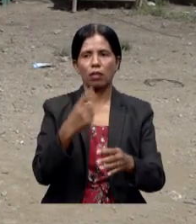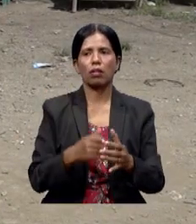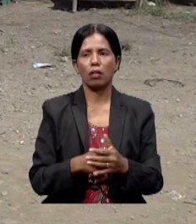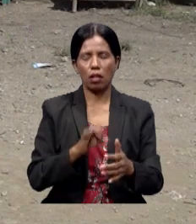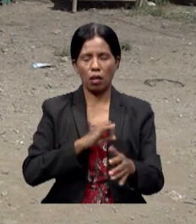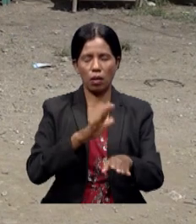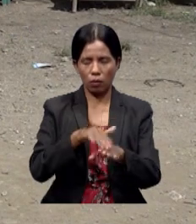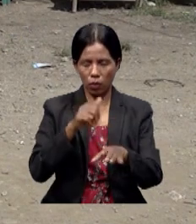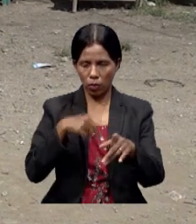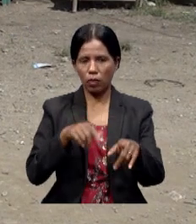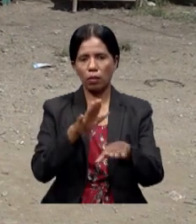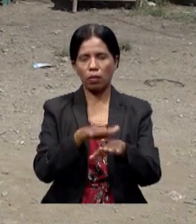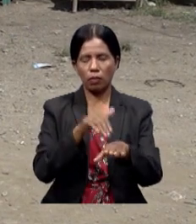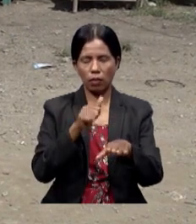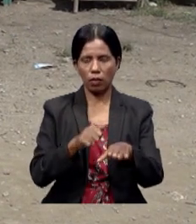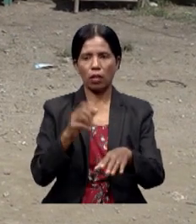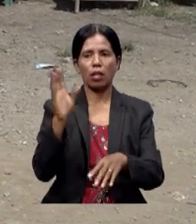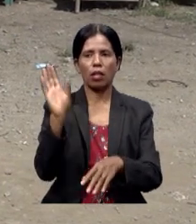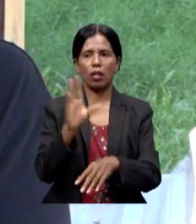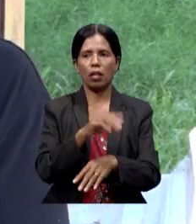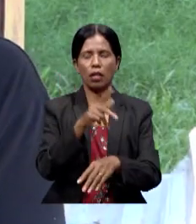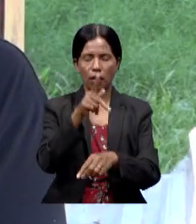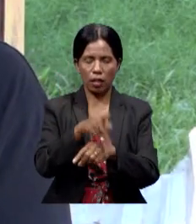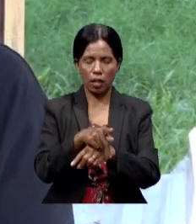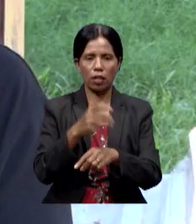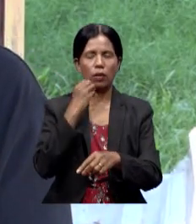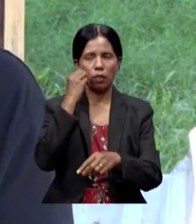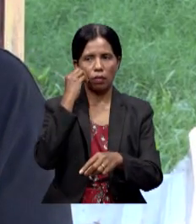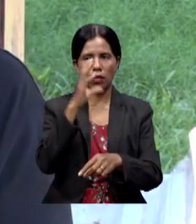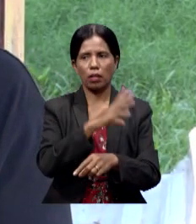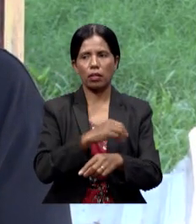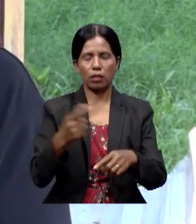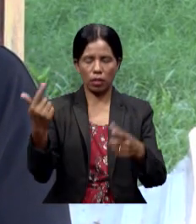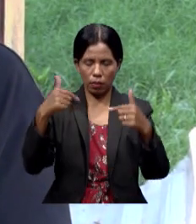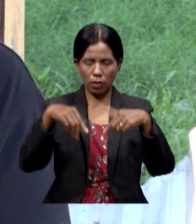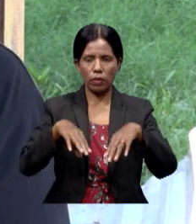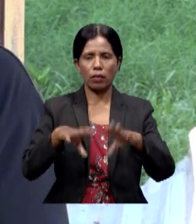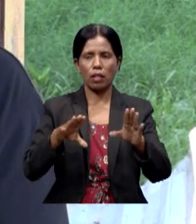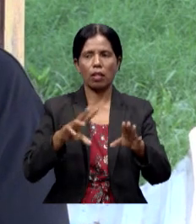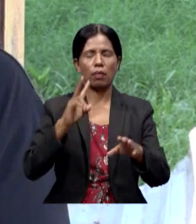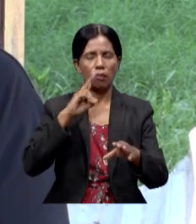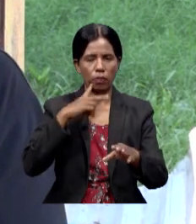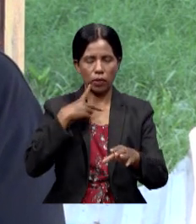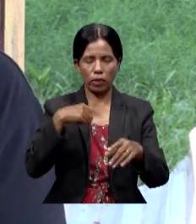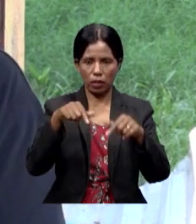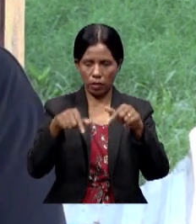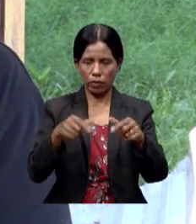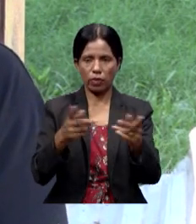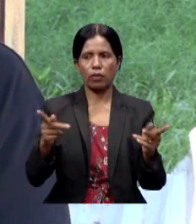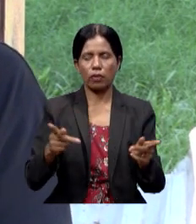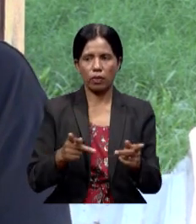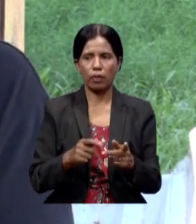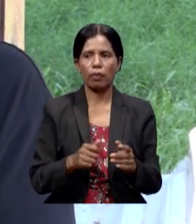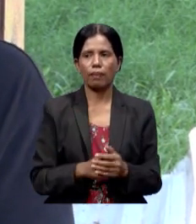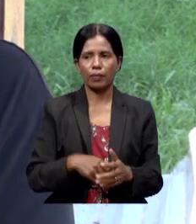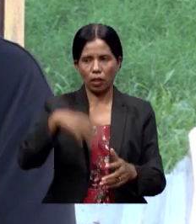perbulu sir badit. Lorong sira toba hina ba. Akalan sira toba hina ba. Mus lorong ka sira me fan sirnya. Sirni fat sirni modo sira sai sirnya. Nemis